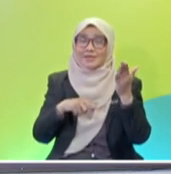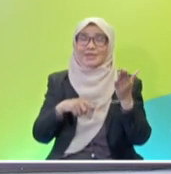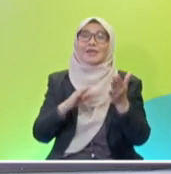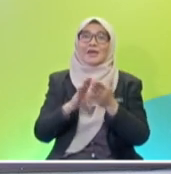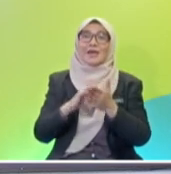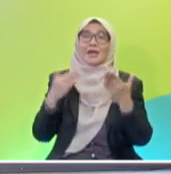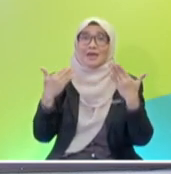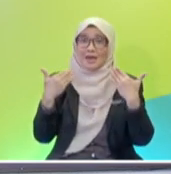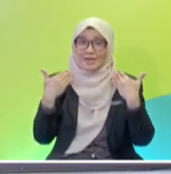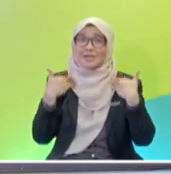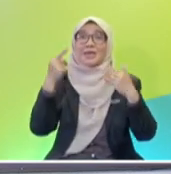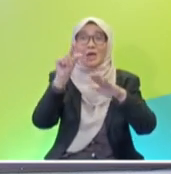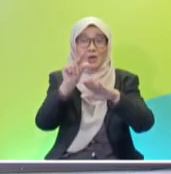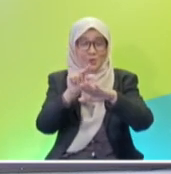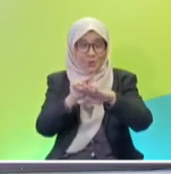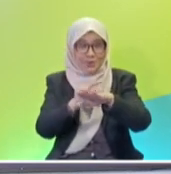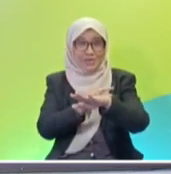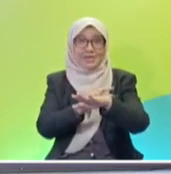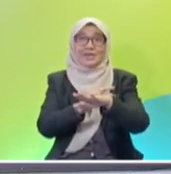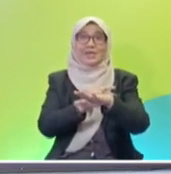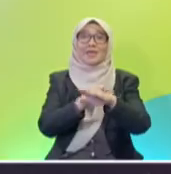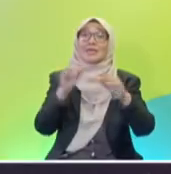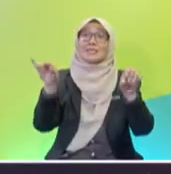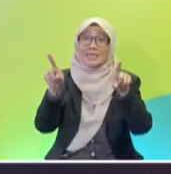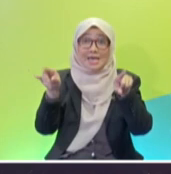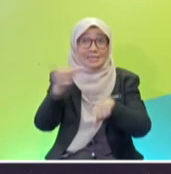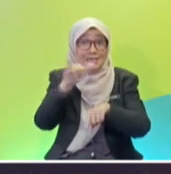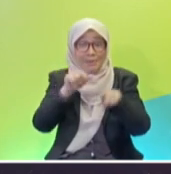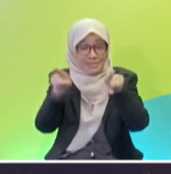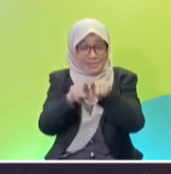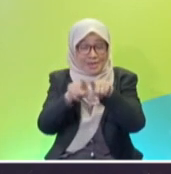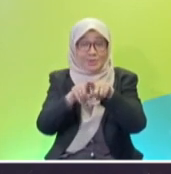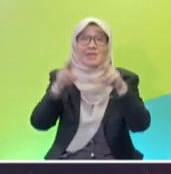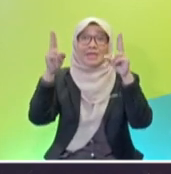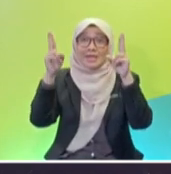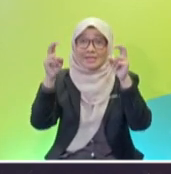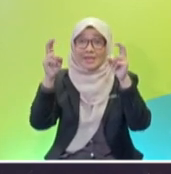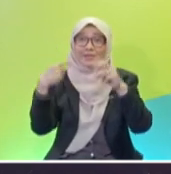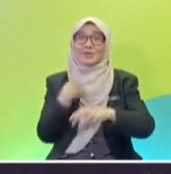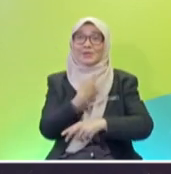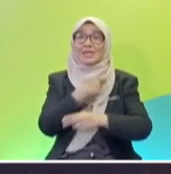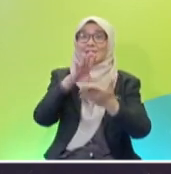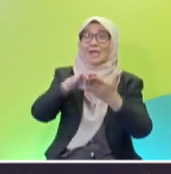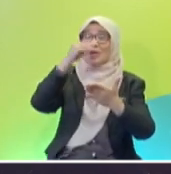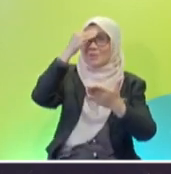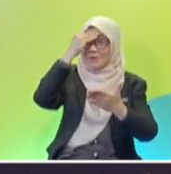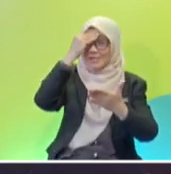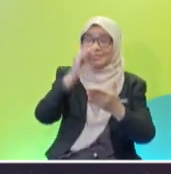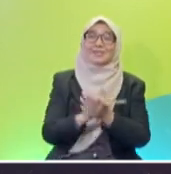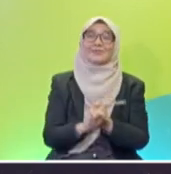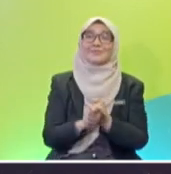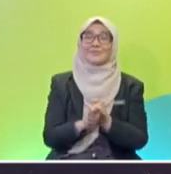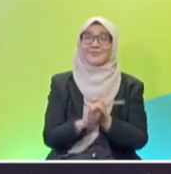mengaplikasikan apa dia tajuk yang kita belajar tajuk ni. Yang kita belajar ni. Ha, apa boleh. Dia tu? Ha, apa dia tu eh? Ha, kita teruskan sedikit